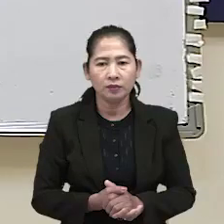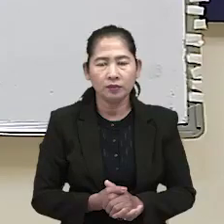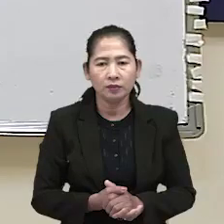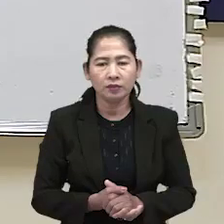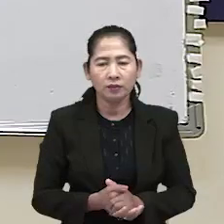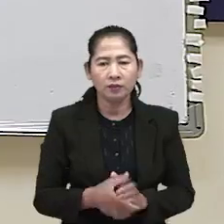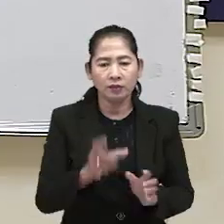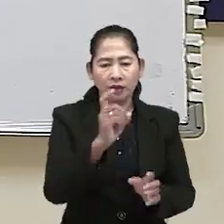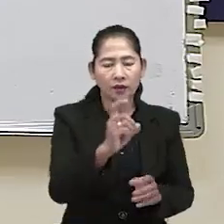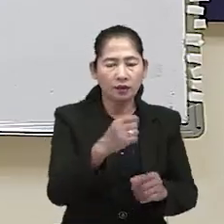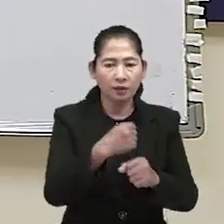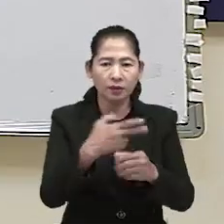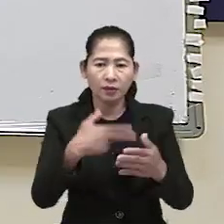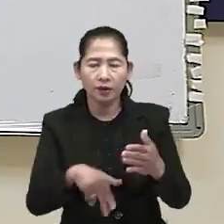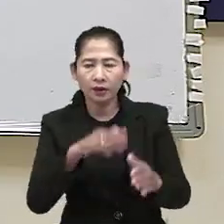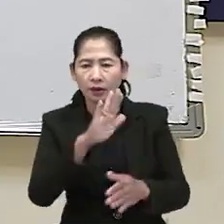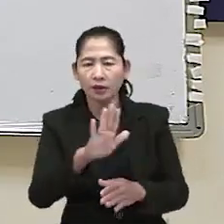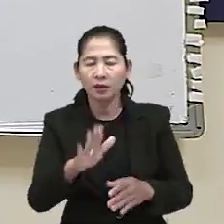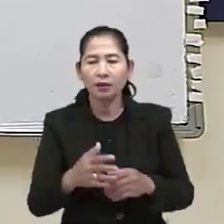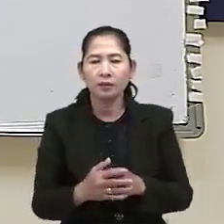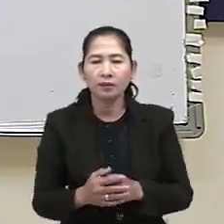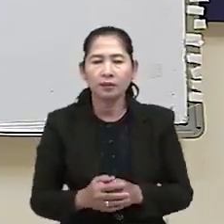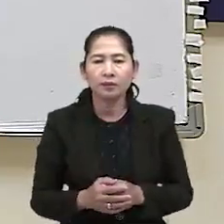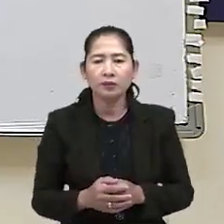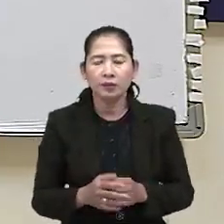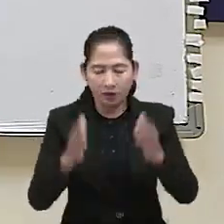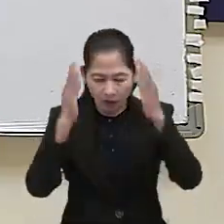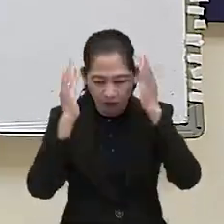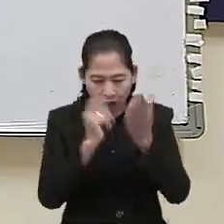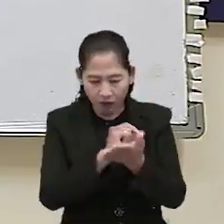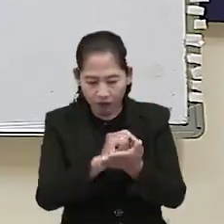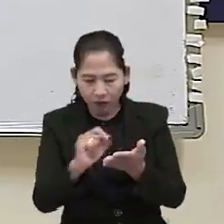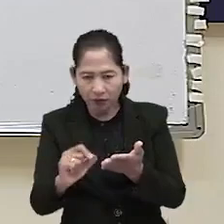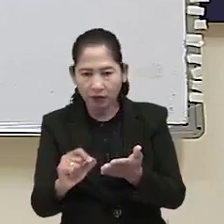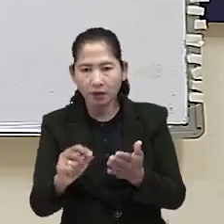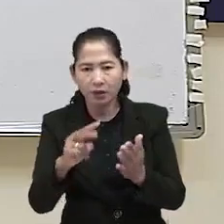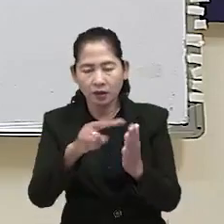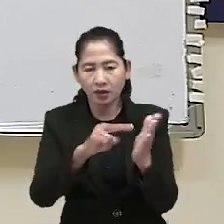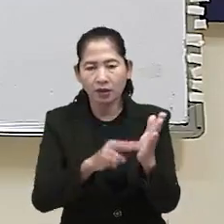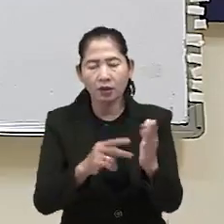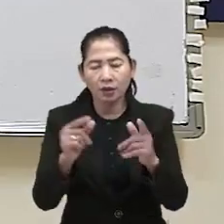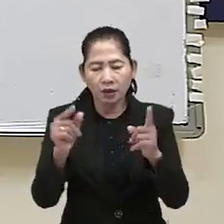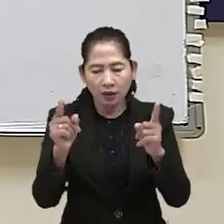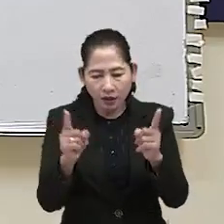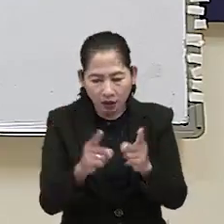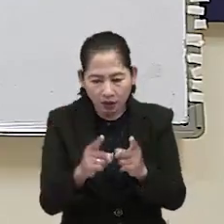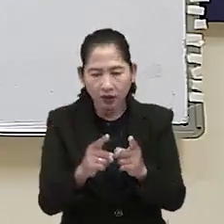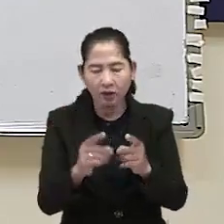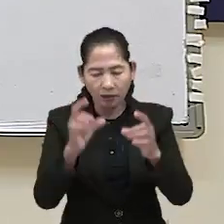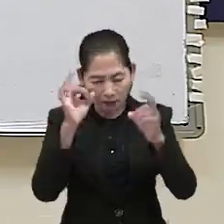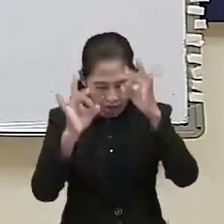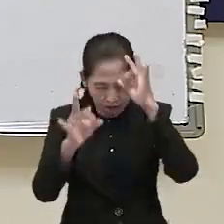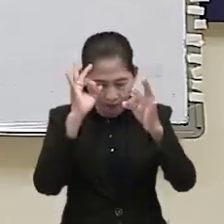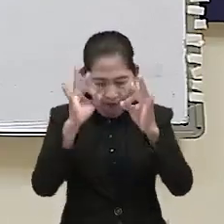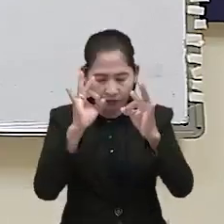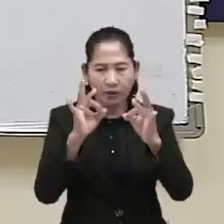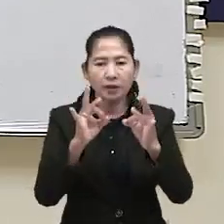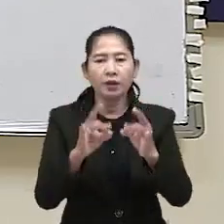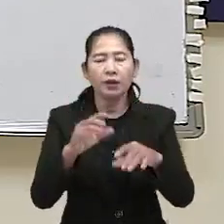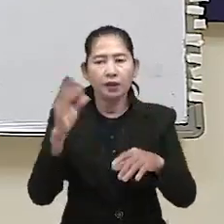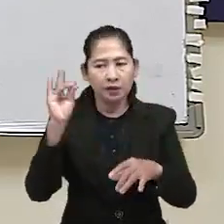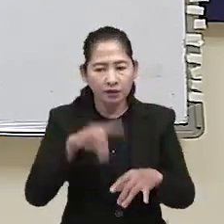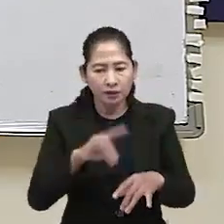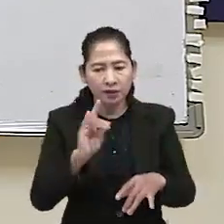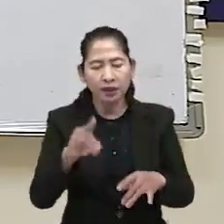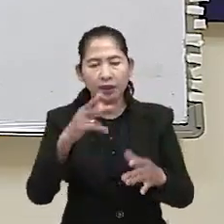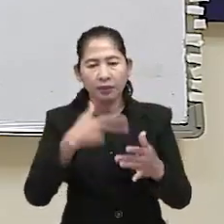ចំណុចកឲ្យកូនធ្វើអីទាំងអស់គ្នាកូនចោសរសេរអត្ថបទខ្លីមួយពណ៌នាអំពីសត្វ